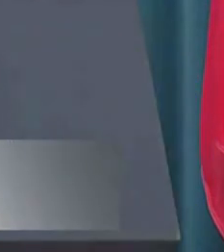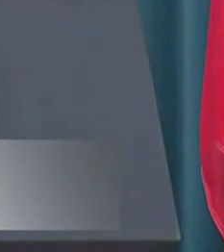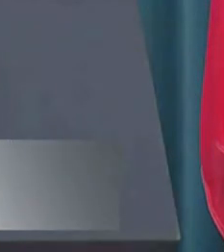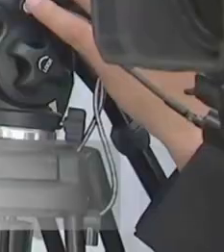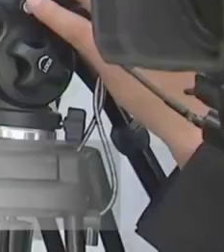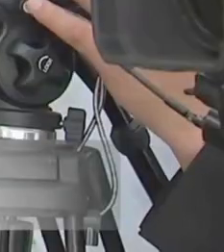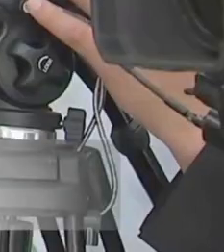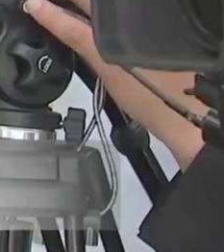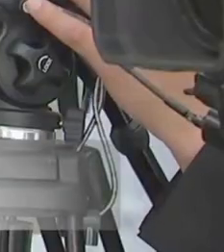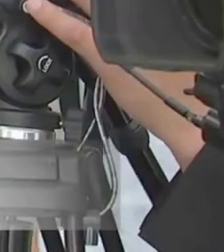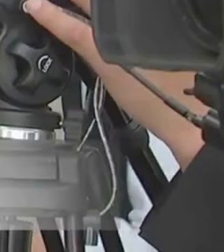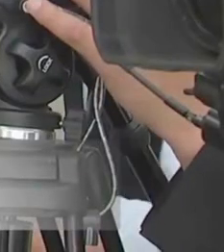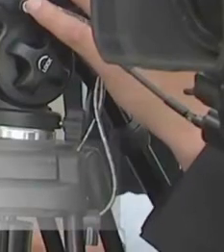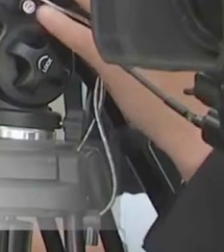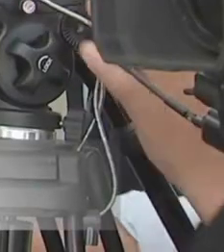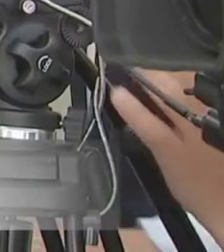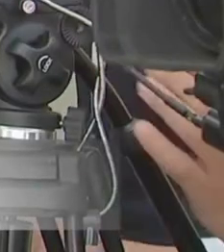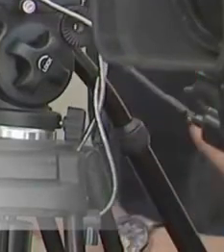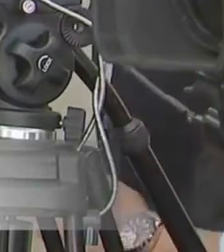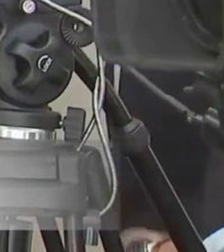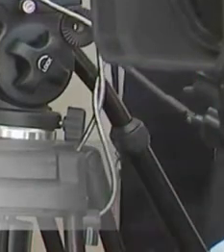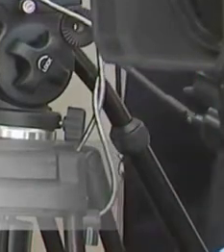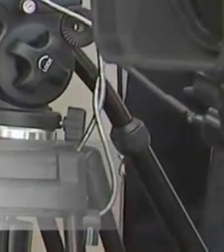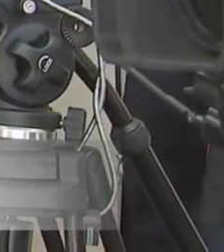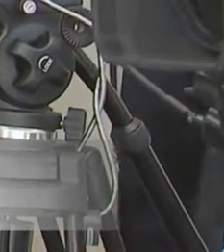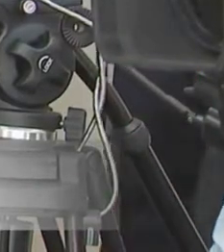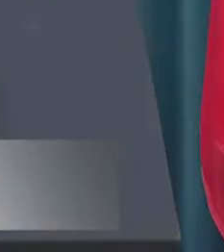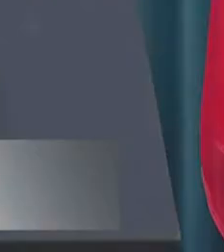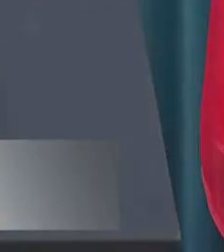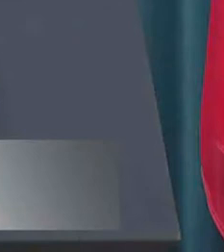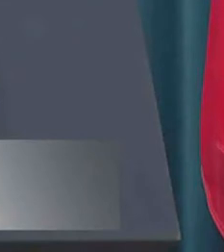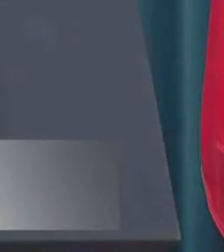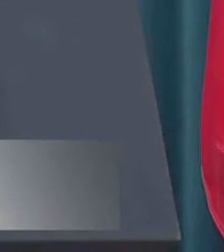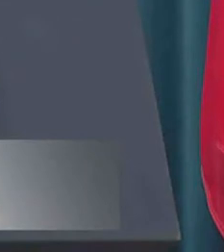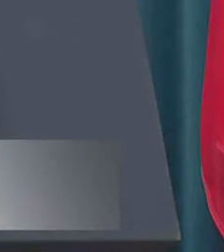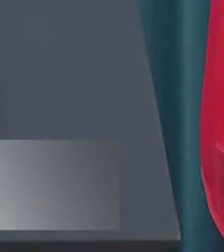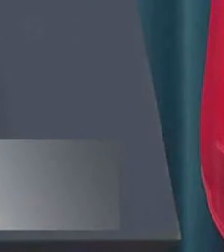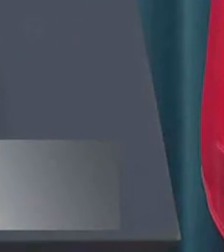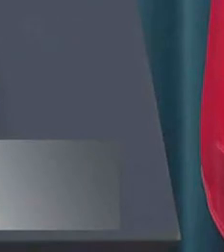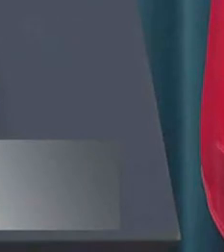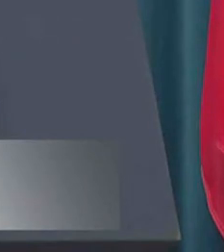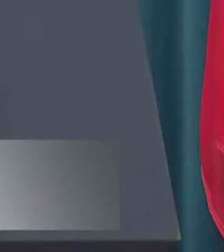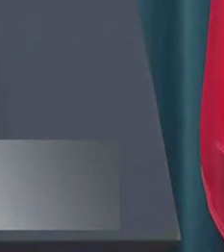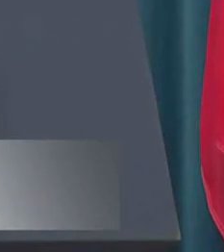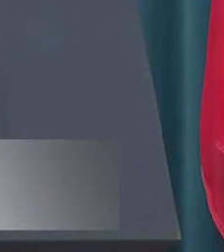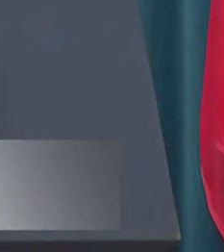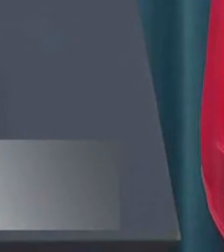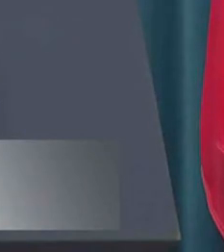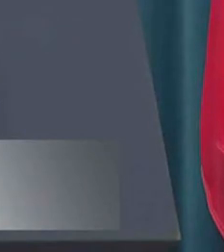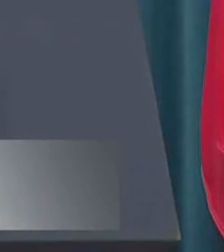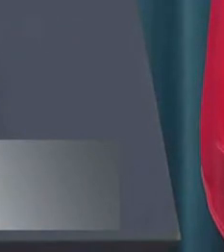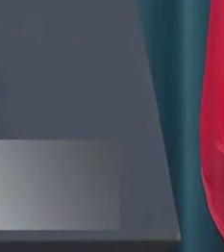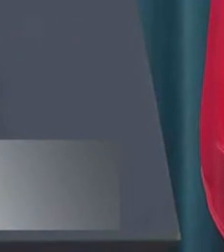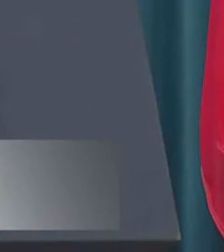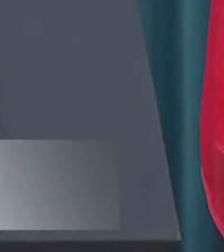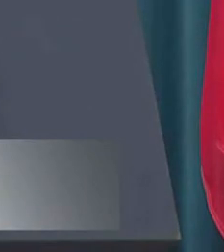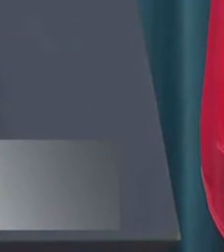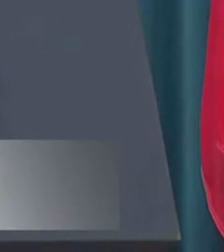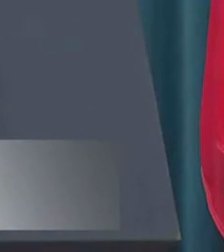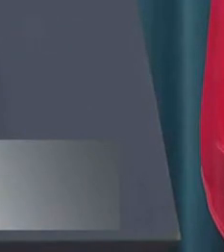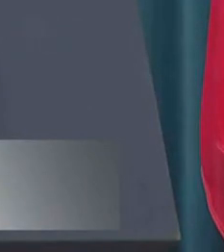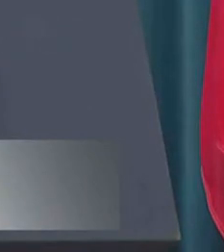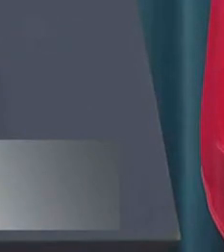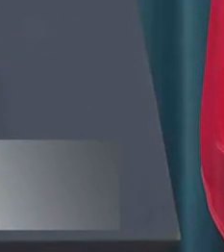наадмтай холбоотой одоо за нөхцөл байдал хэрвээ одоо эргээр гэх юм уу одоо өвчний тохиолдлын тоо буурах юм бол 7